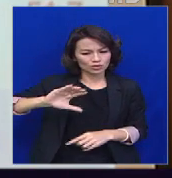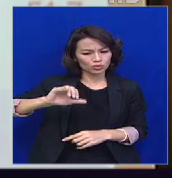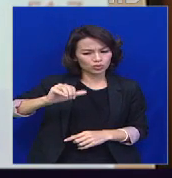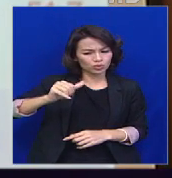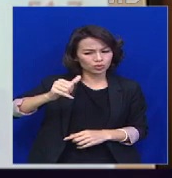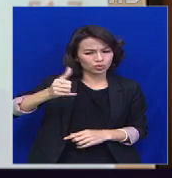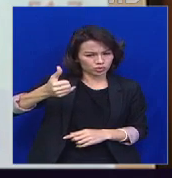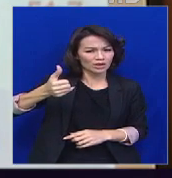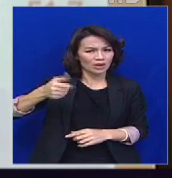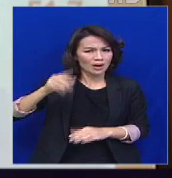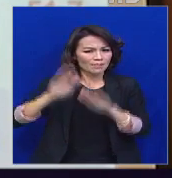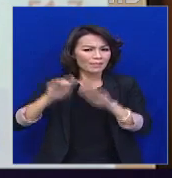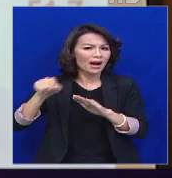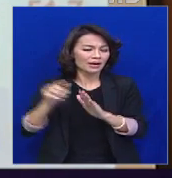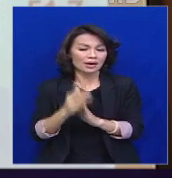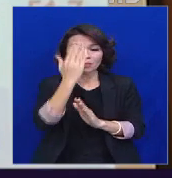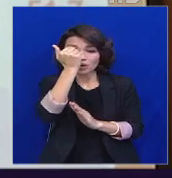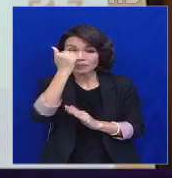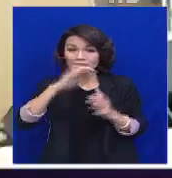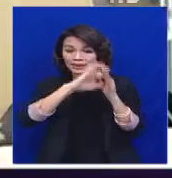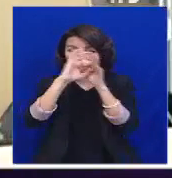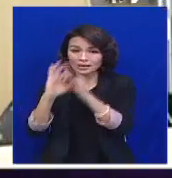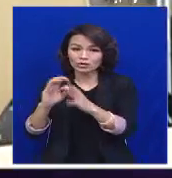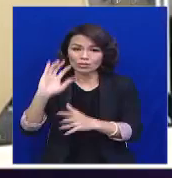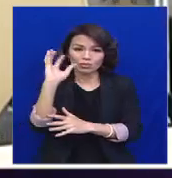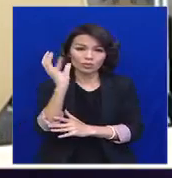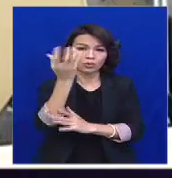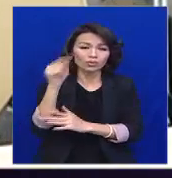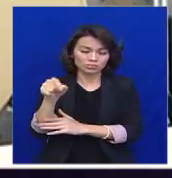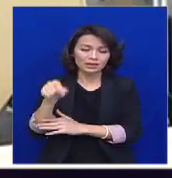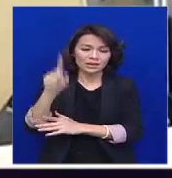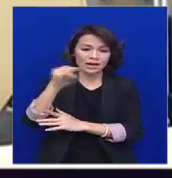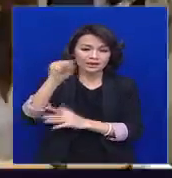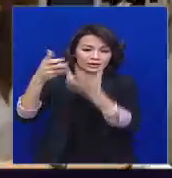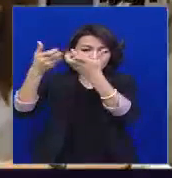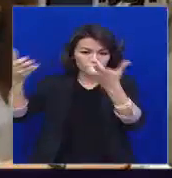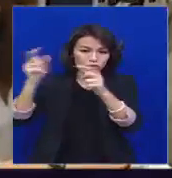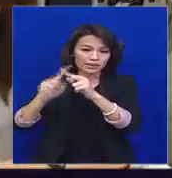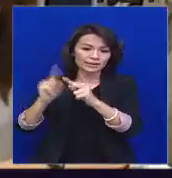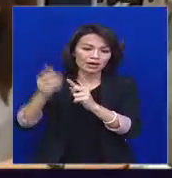ปีนี้ถ้าสถานการณ์ความผันผวนของเศรษฐกิจโลกจาก Brexit คลี่คลายลง